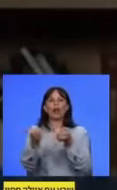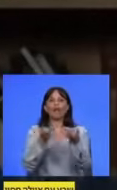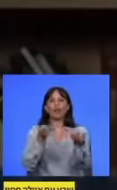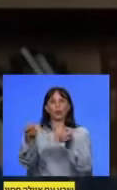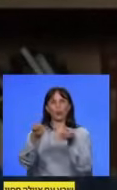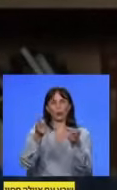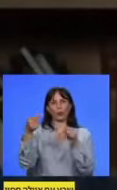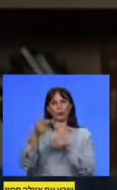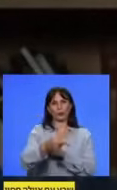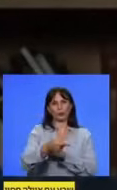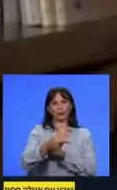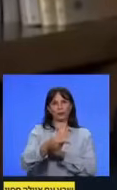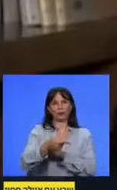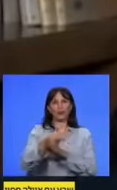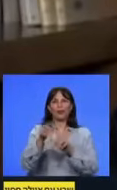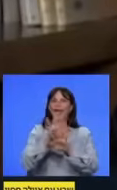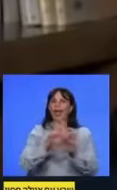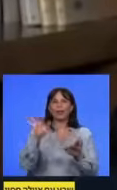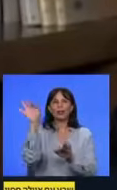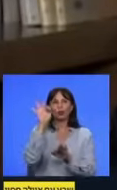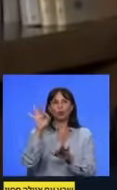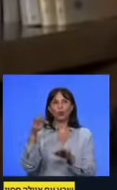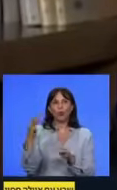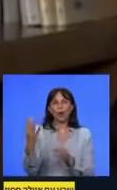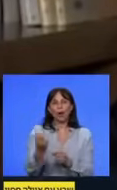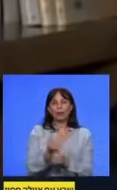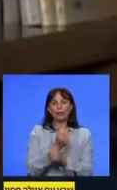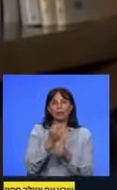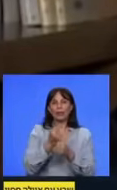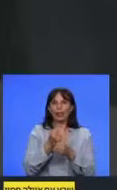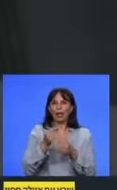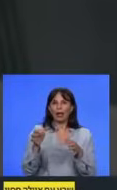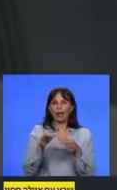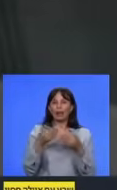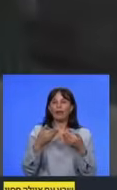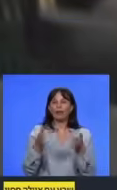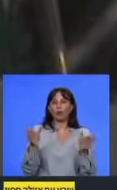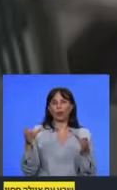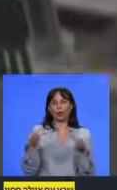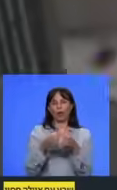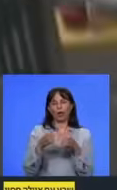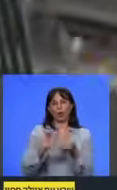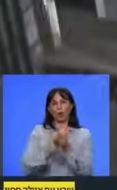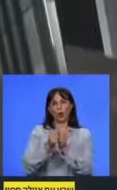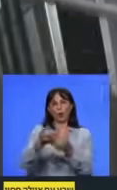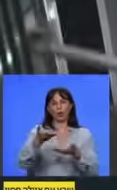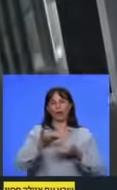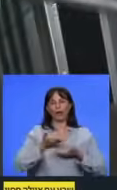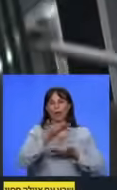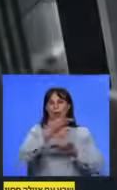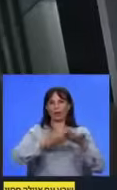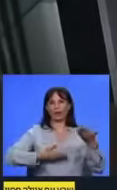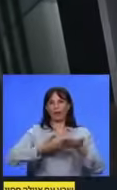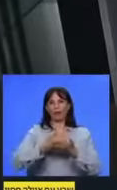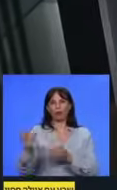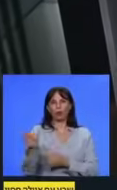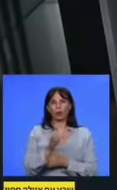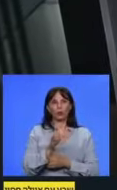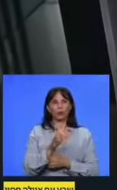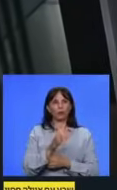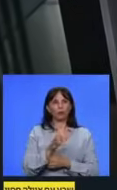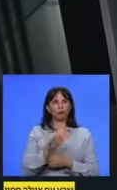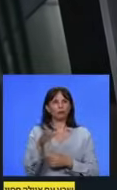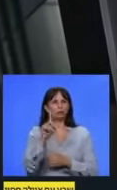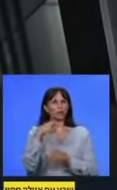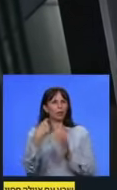לחלוטין. אחרת אין סיכוי שמיום צריכים לפתוח כזה תא, או לקבל כזה כתב מינוי. יתרה מזו, מי קנו ממנו את